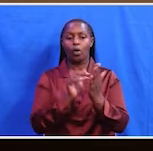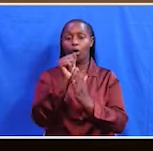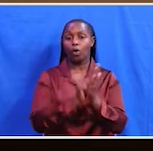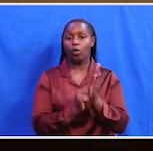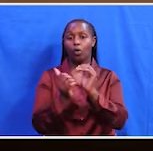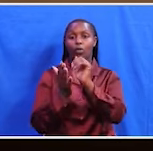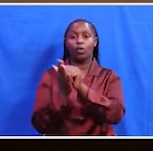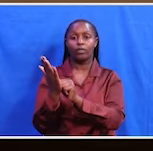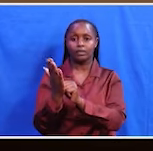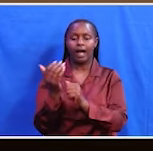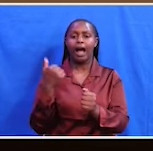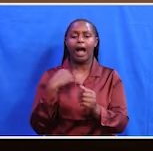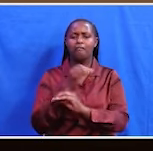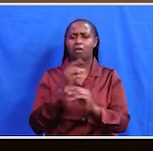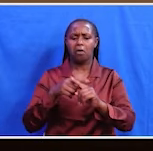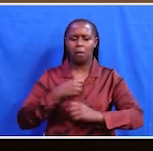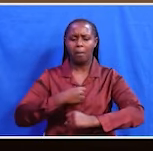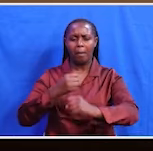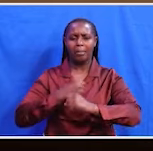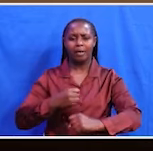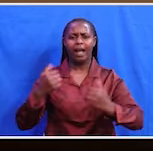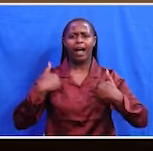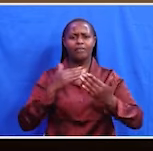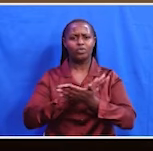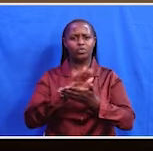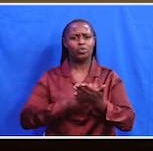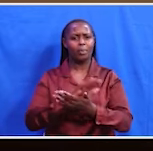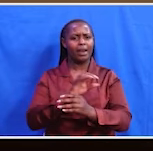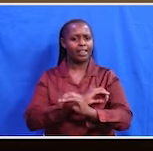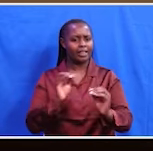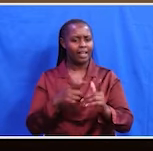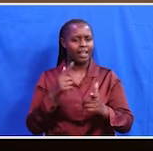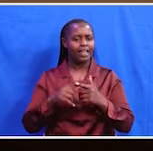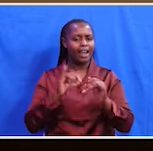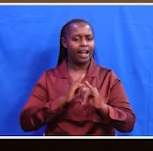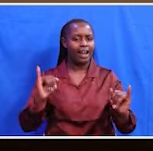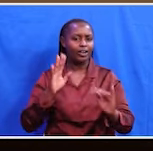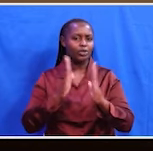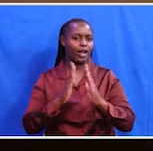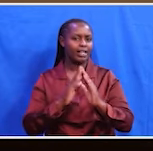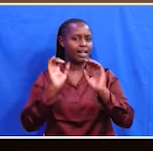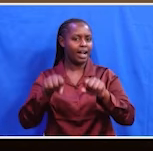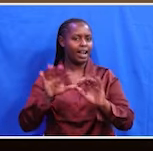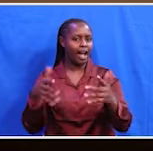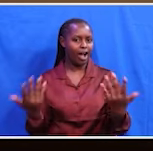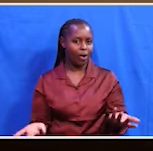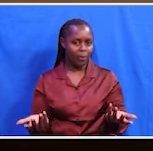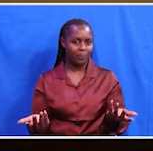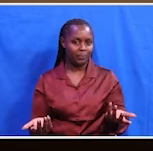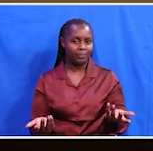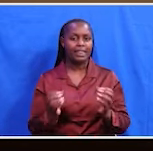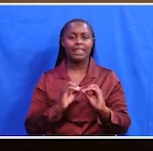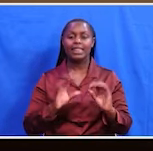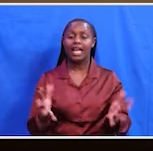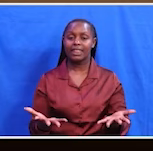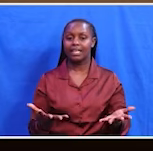mop, ujapewa mop, hakuna sabuni, unexpect toilet ikuwe safi. Haiwezi kuwa safi. Hakuna